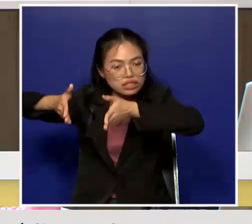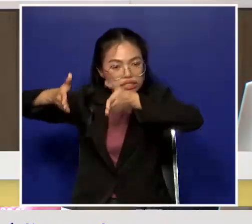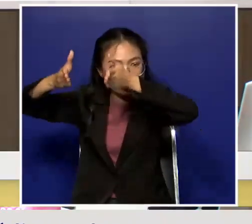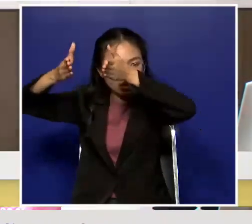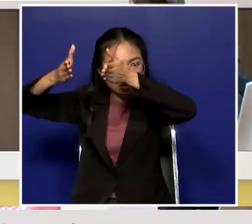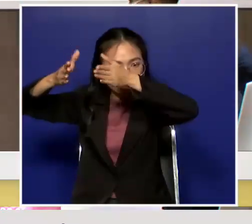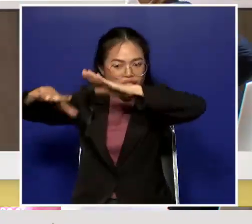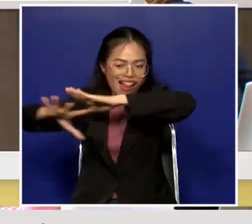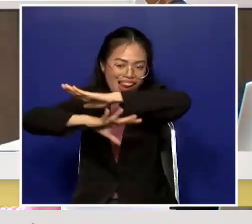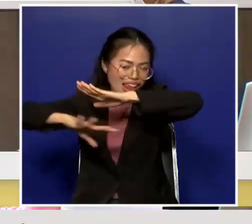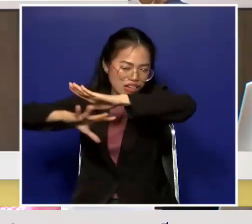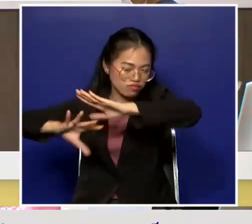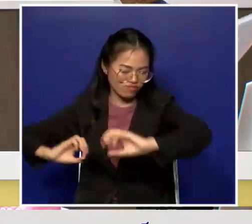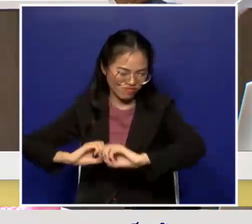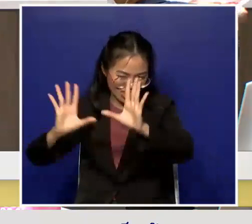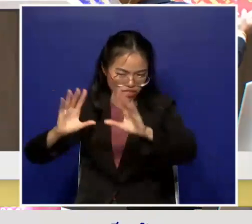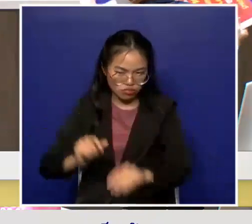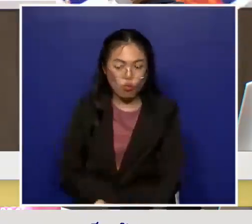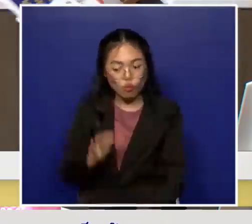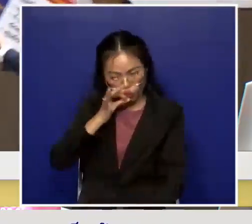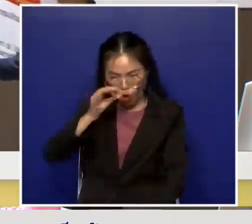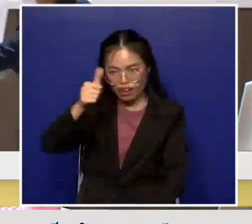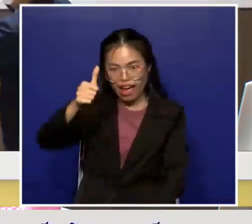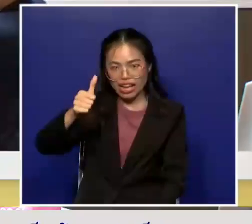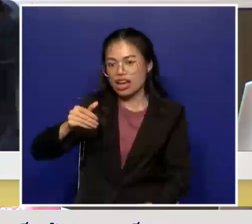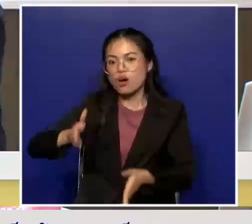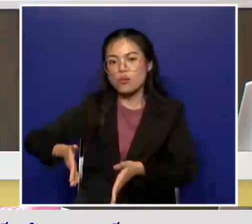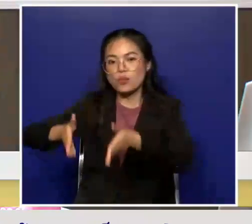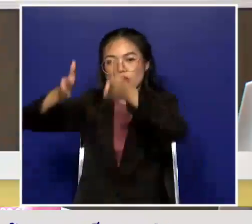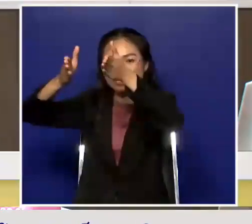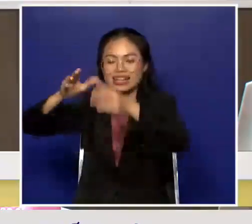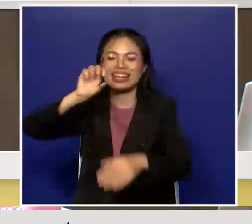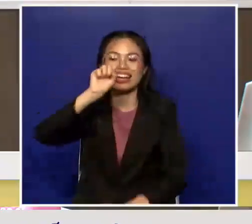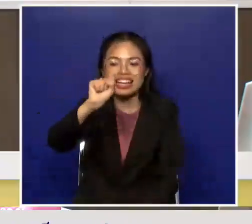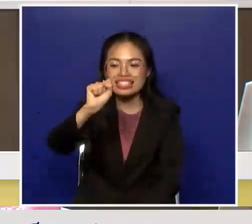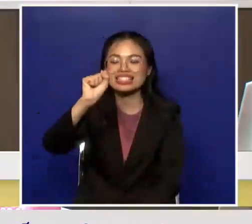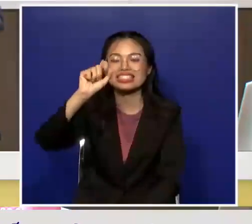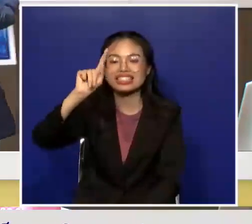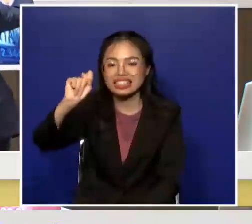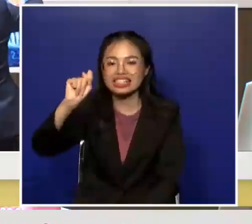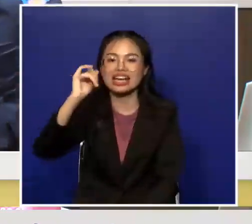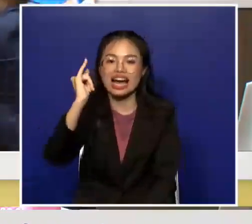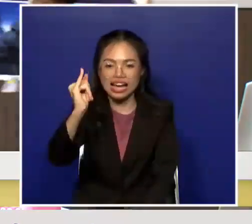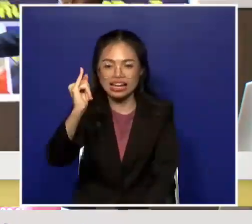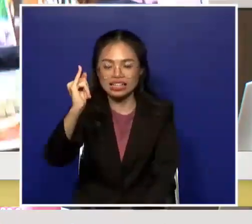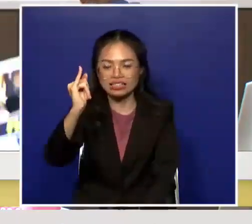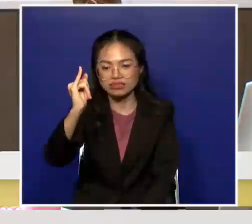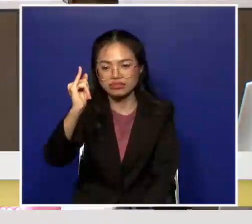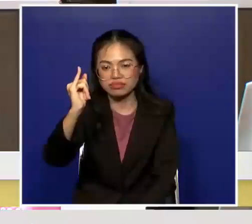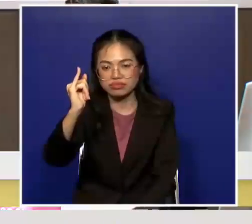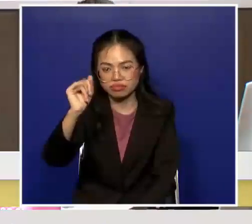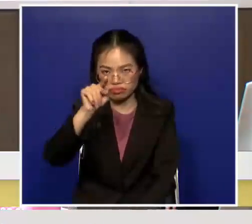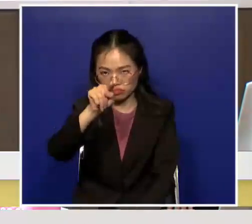หลักฐานชัดเลยนะฟ้องมาเลยนะครับชื่อบริษัท STIเขาเรียกว่า Stonehenge Inter นะครับนี่ไ